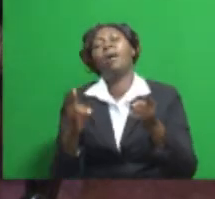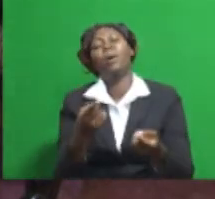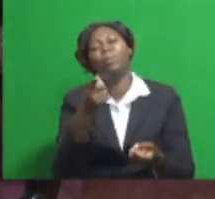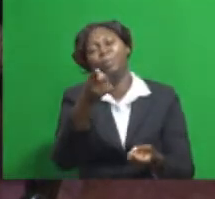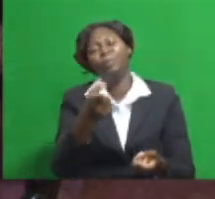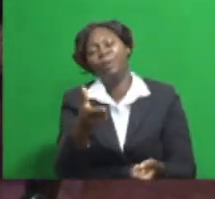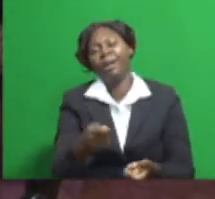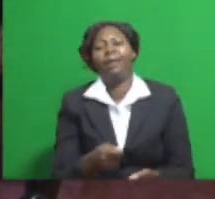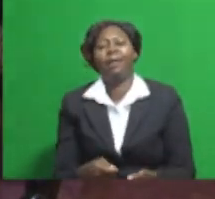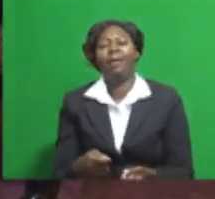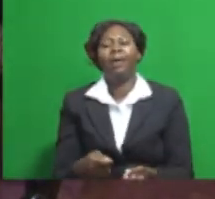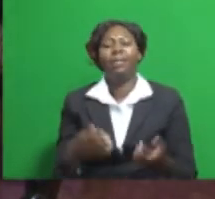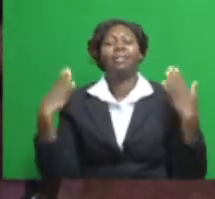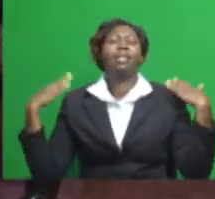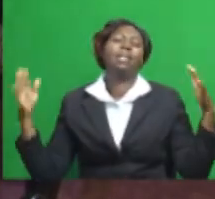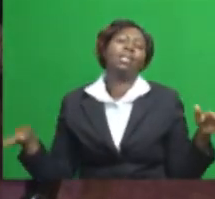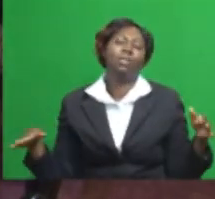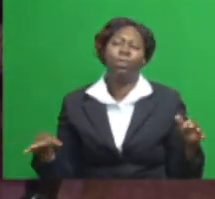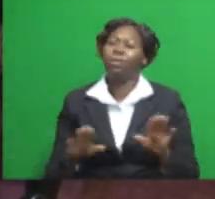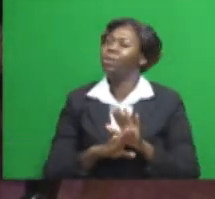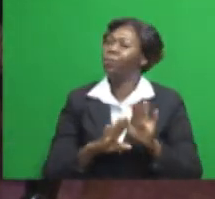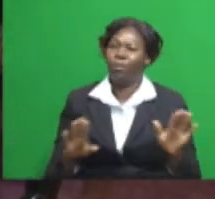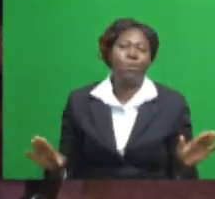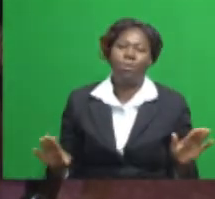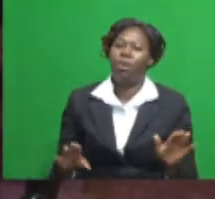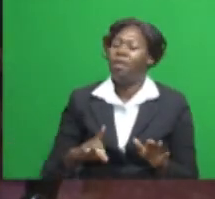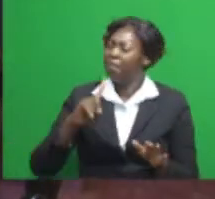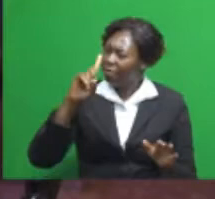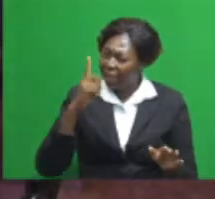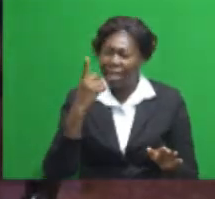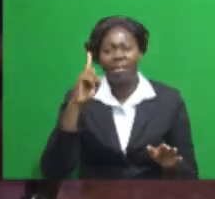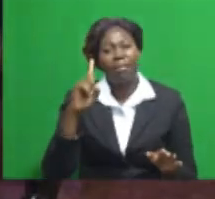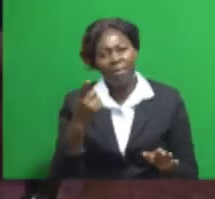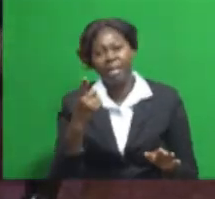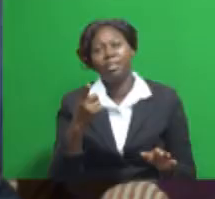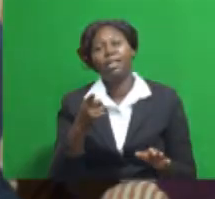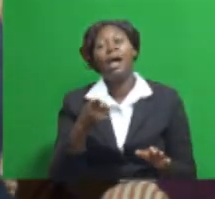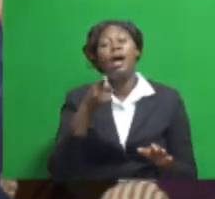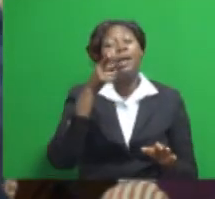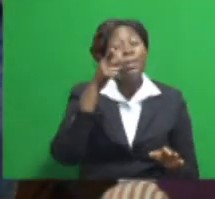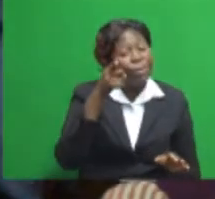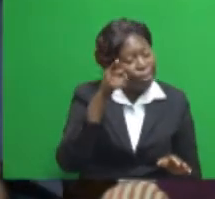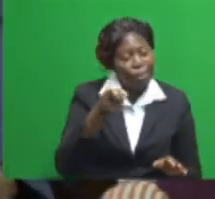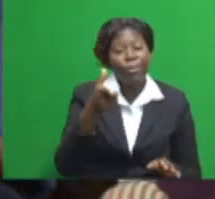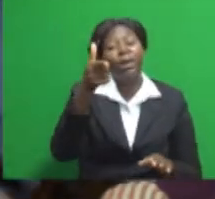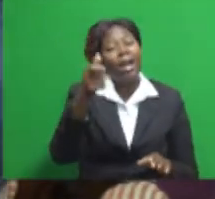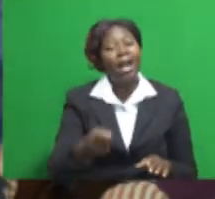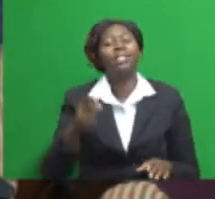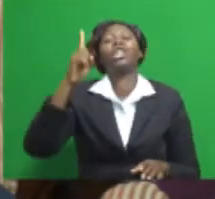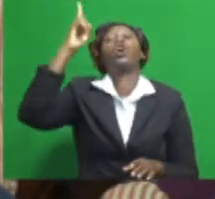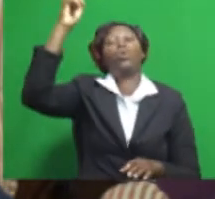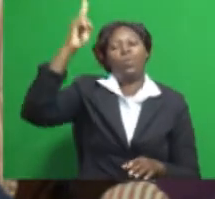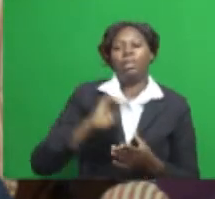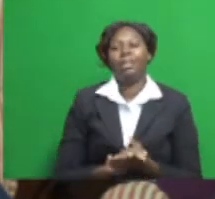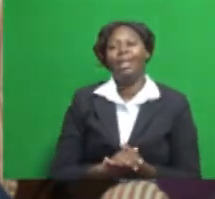Ai pane patine imba dzimwe ngoti dai ngirozi yadzika kuti dzika dzika kana mutumwa dzika undibatsire. Wo dzinotoudzwa nababa.